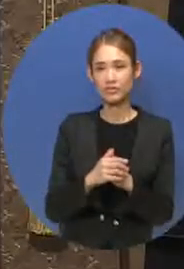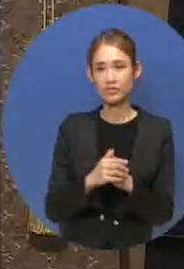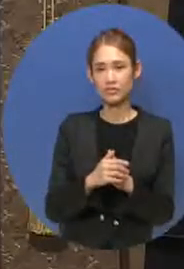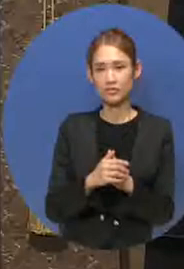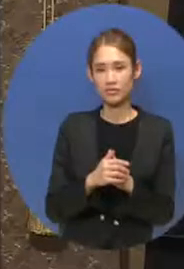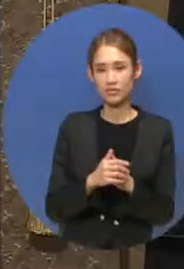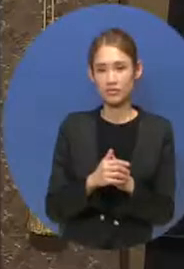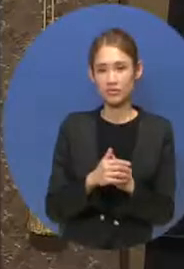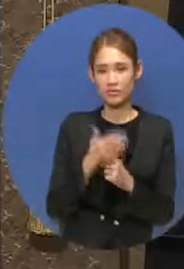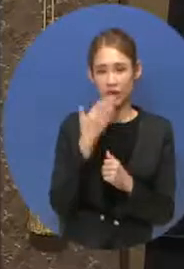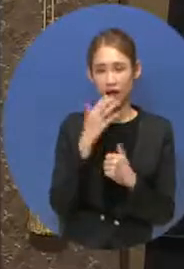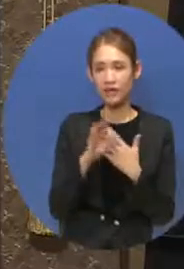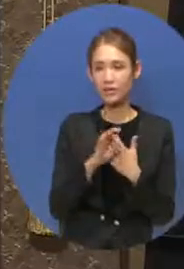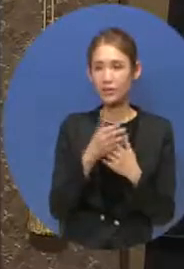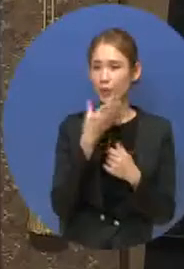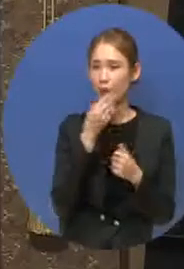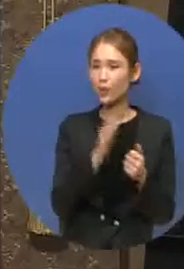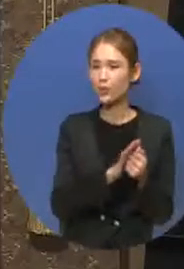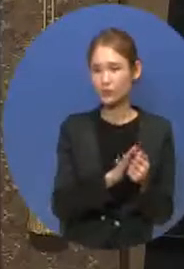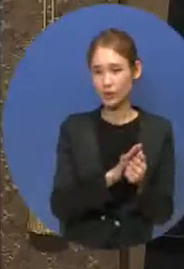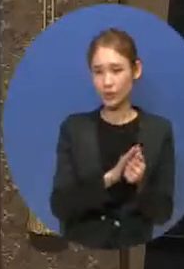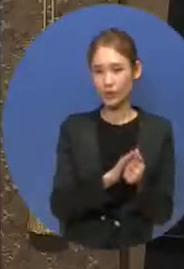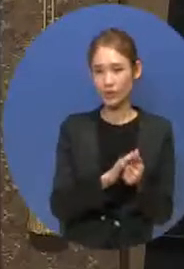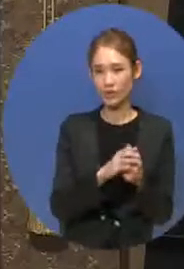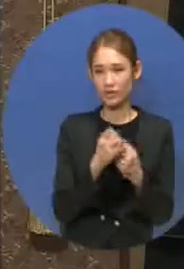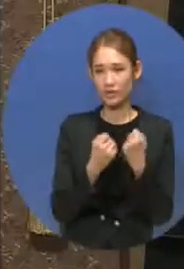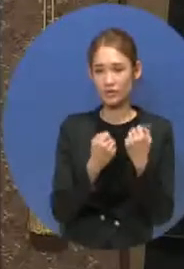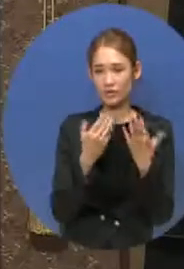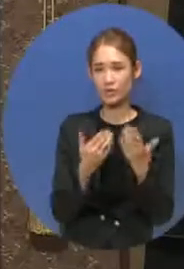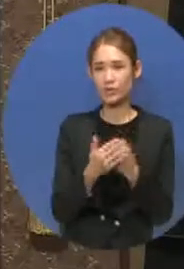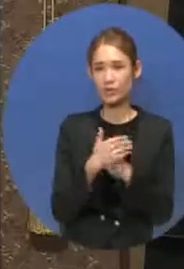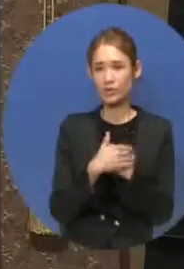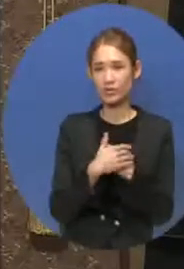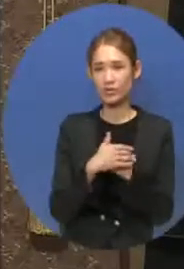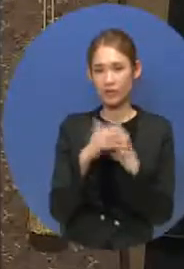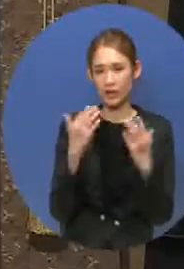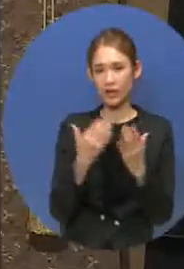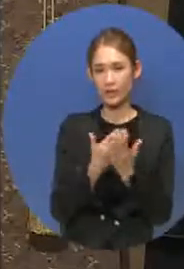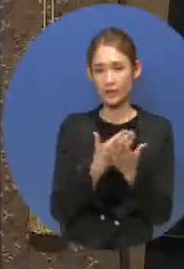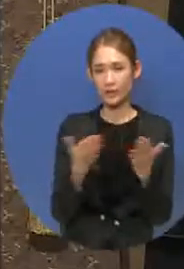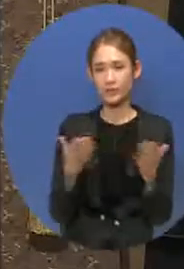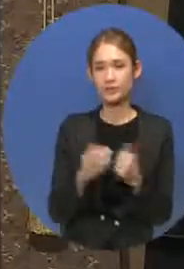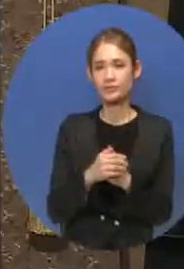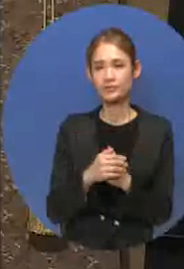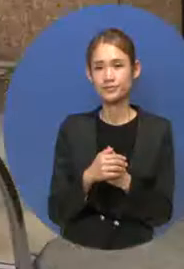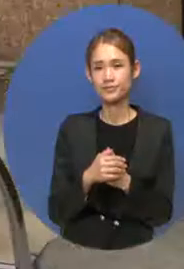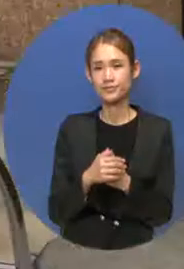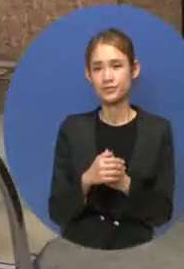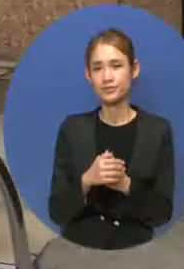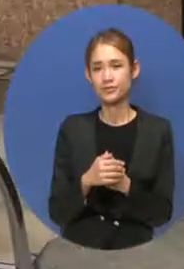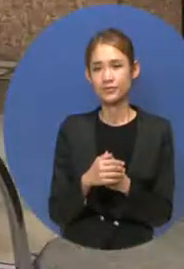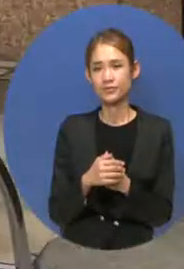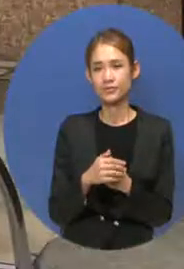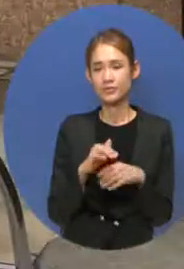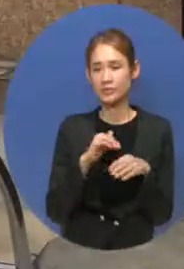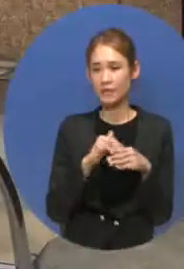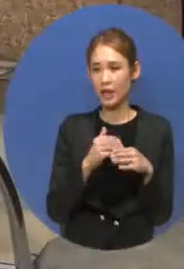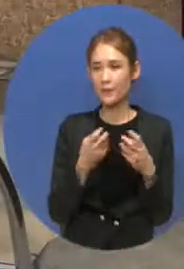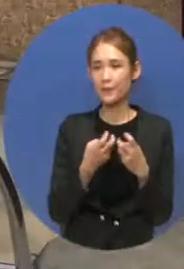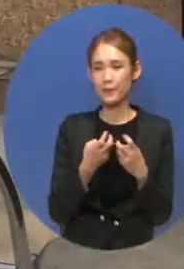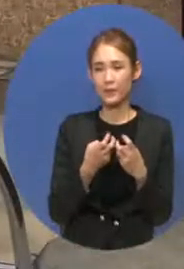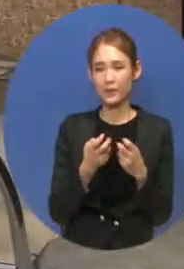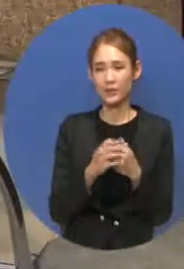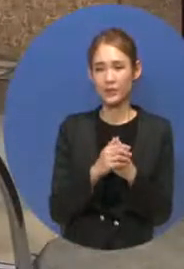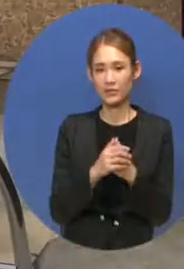그래서 가능한 한 복지 서비스에 늘 말씀드리지만 네. 사각지대가 없도록 그렇게 하는 거고요. 네. 이런 것처럼 살림하는 거. 아.